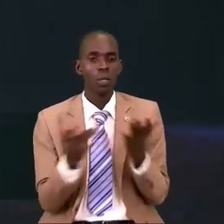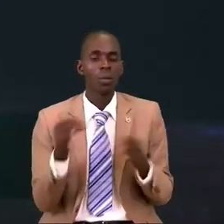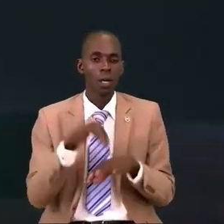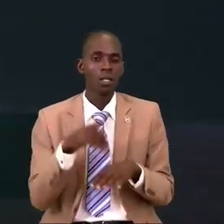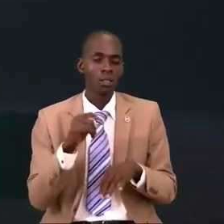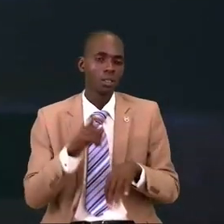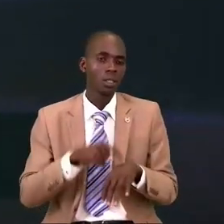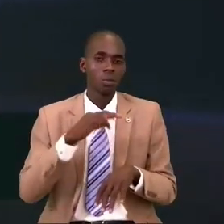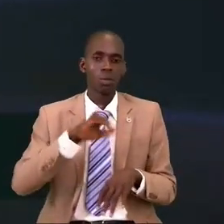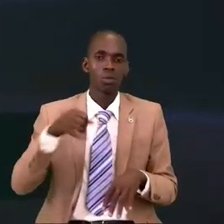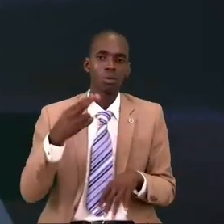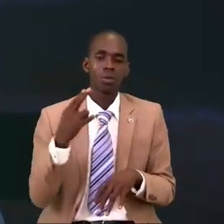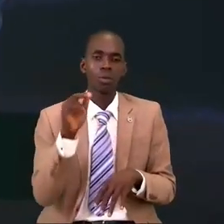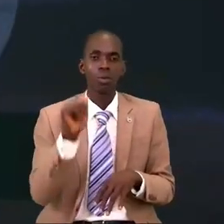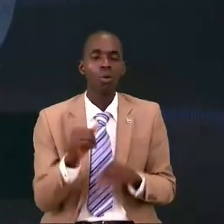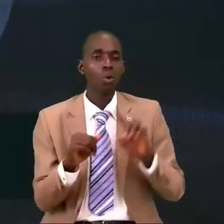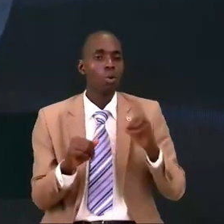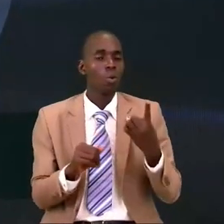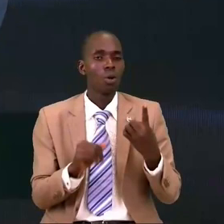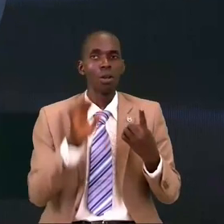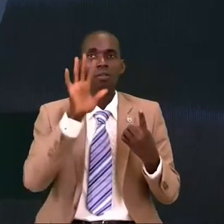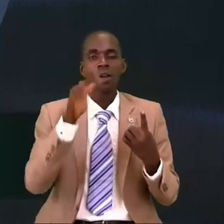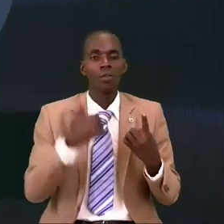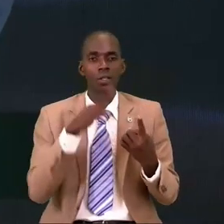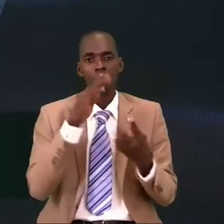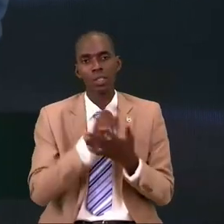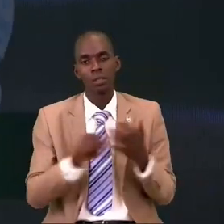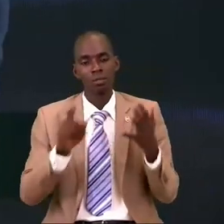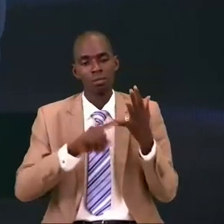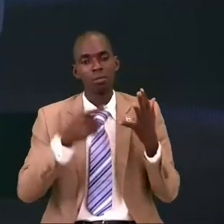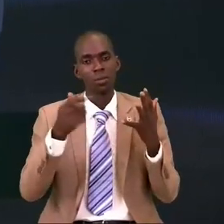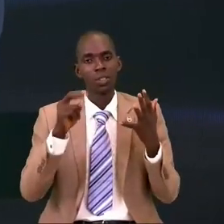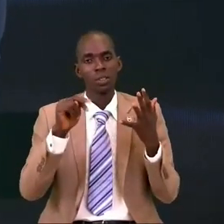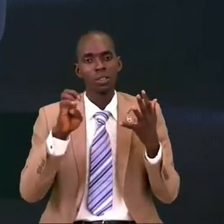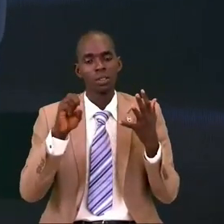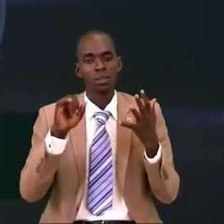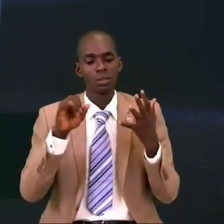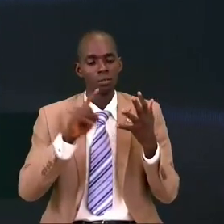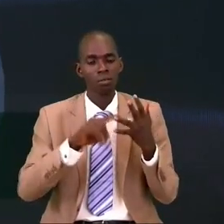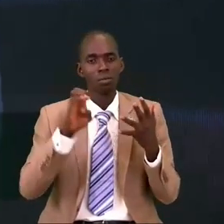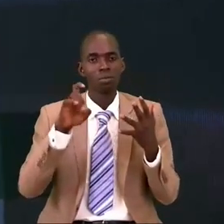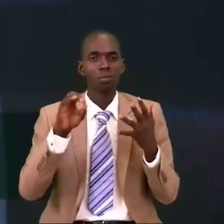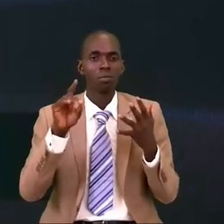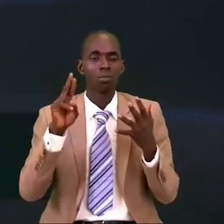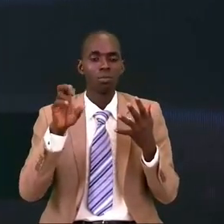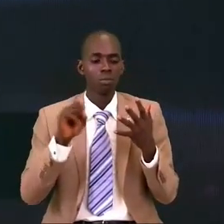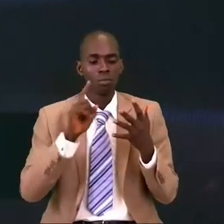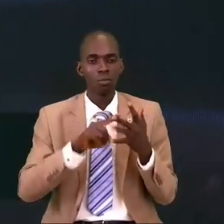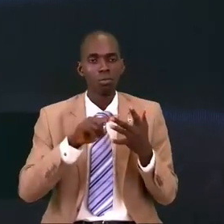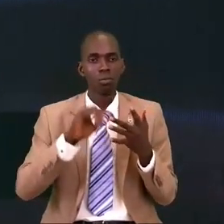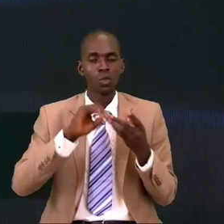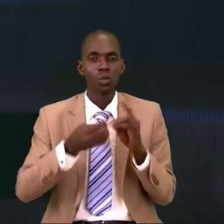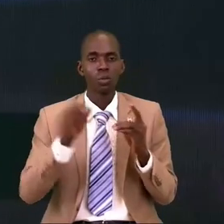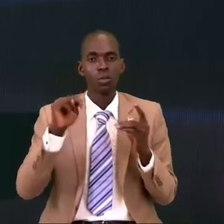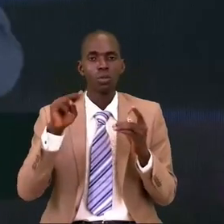Exode, Lévitique, Nombre et Deutéronome. Et tout était le livre